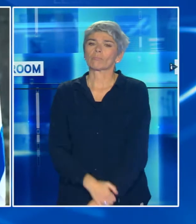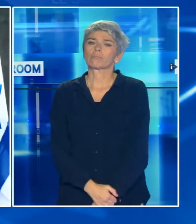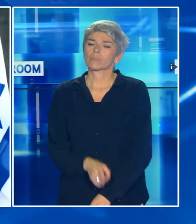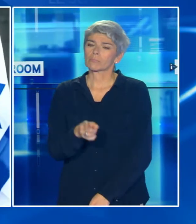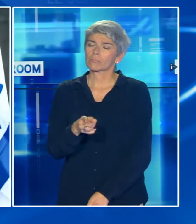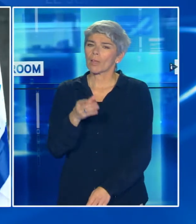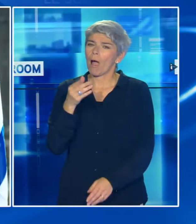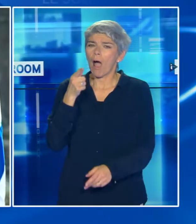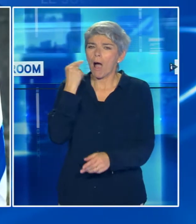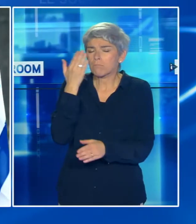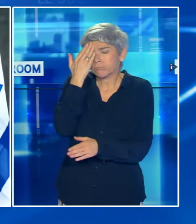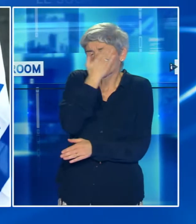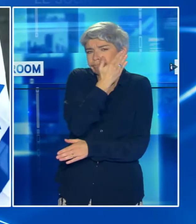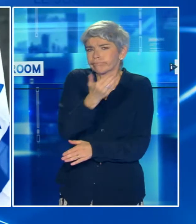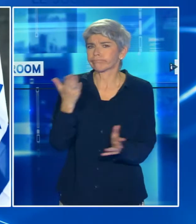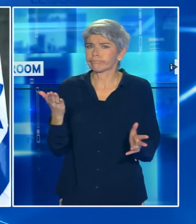était un grand homme pour Israël.